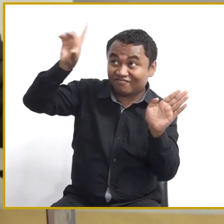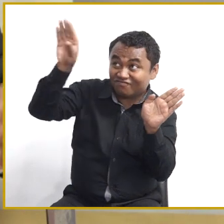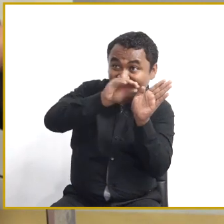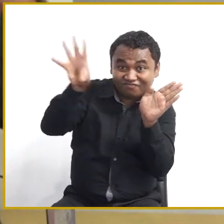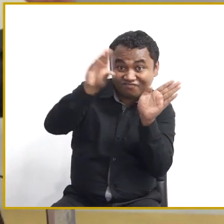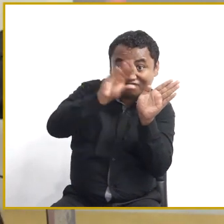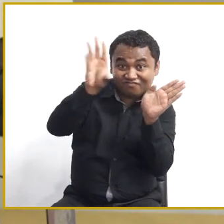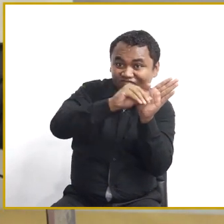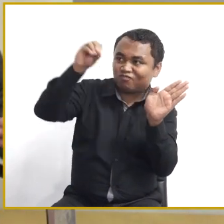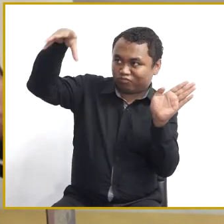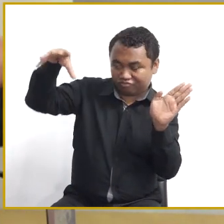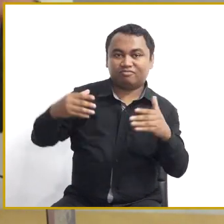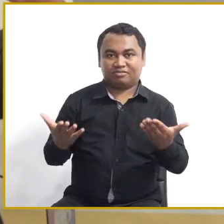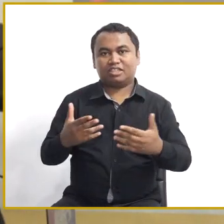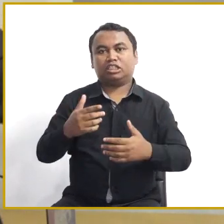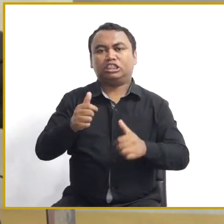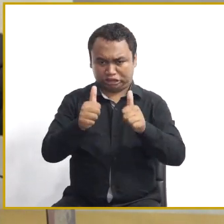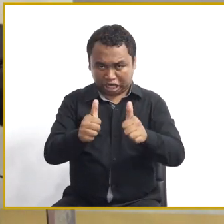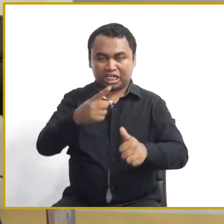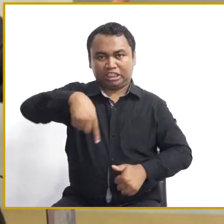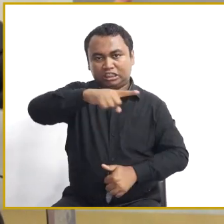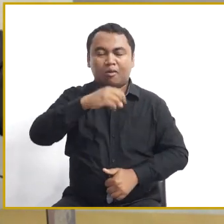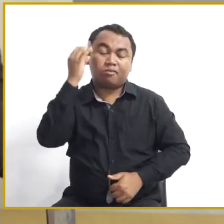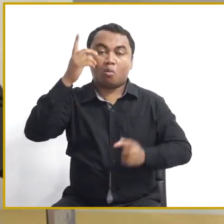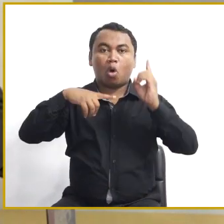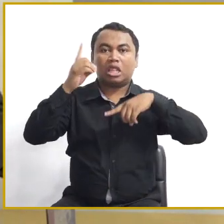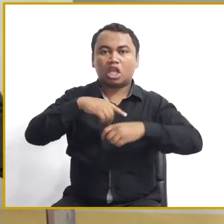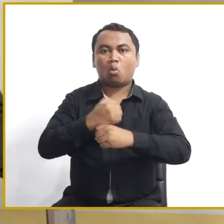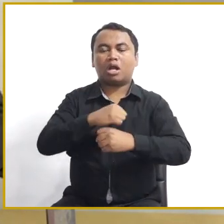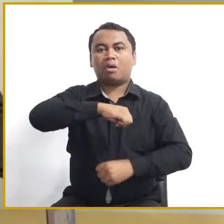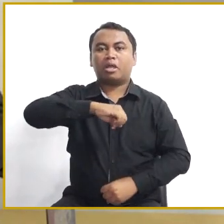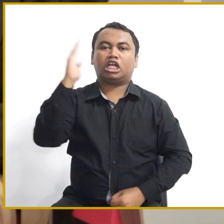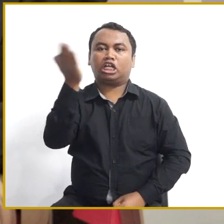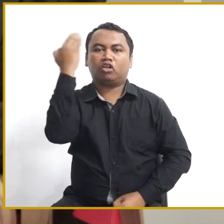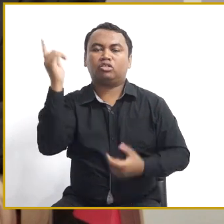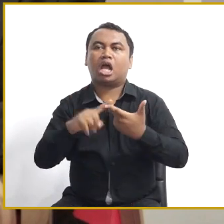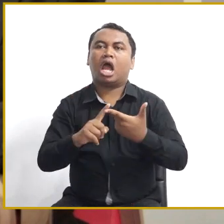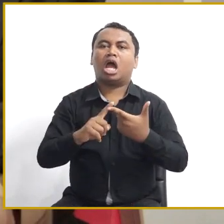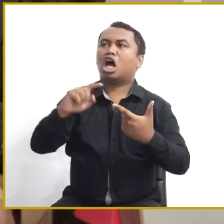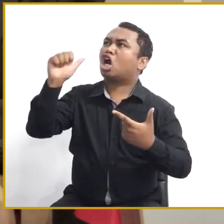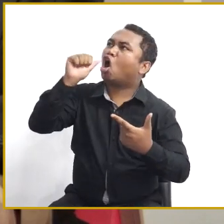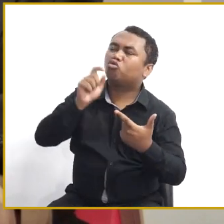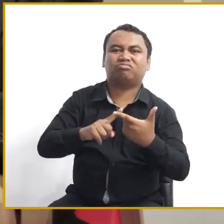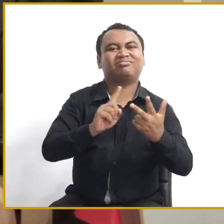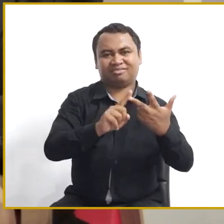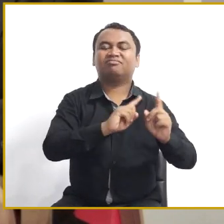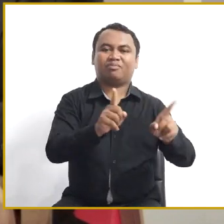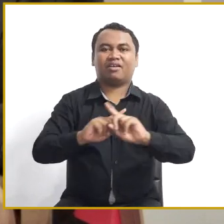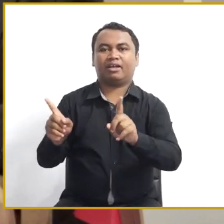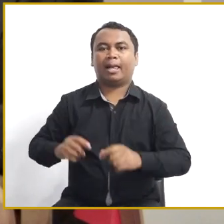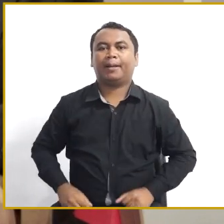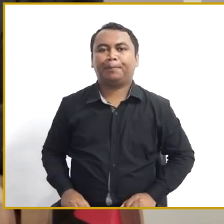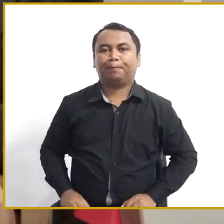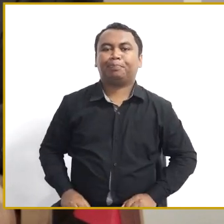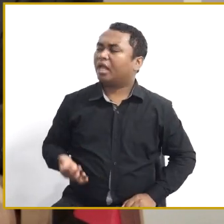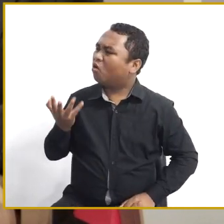ny éolienne, hahafahantsika mampiasa ny rano, hahafahantsika mampiasa ny géothermie sy ny hafa. Ahoana ny fomba ampandrosoana aingana ny Madagasikara? Inona